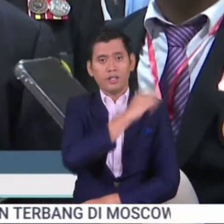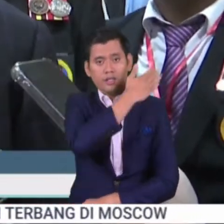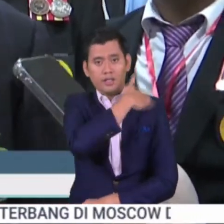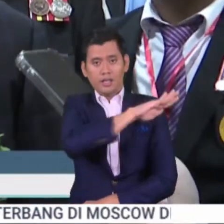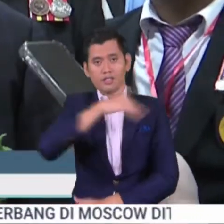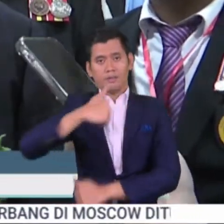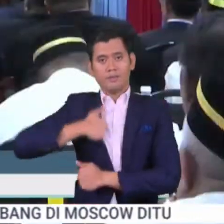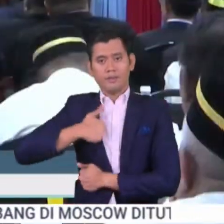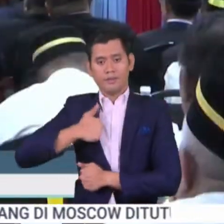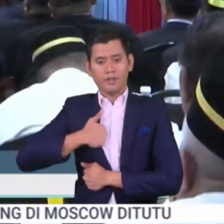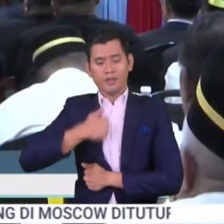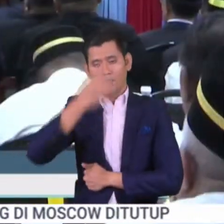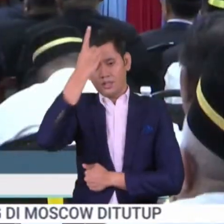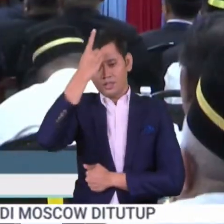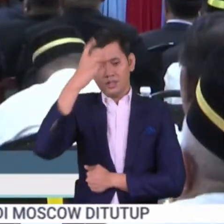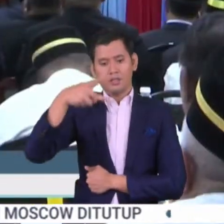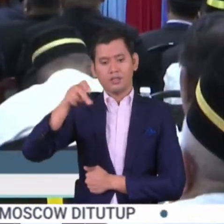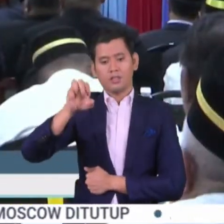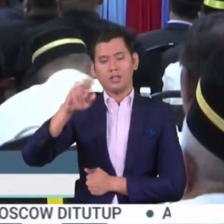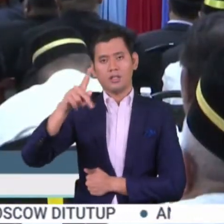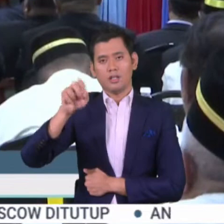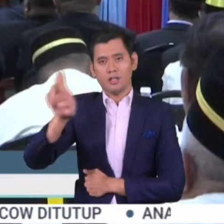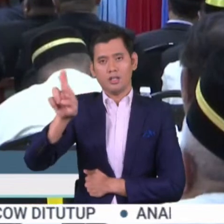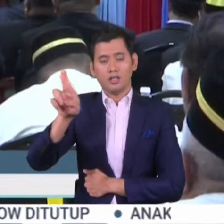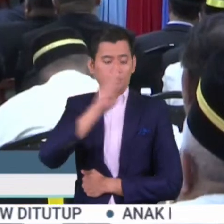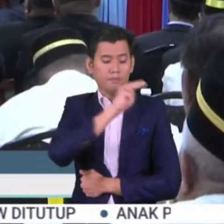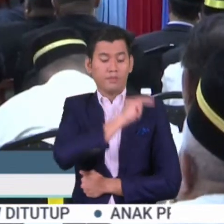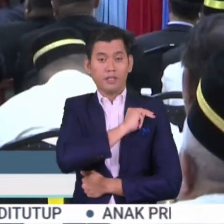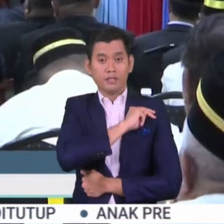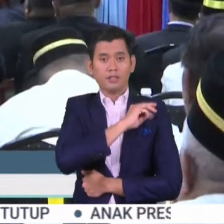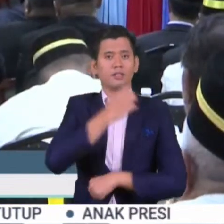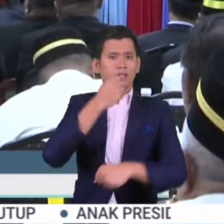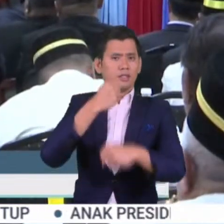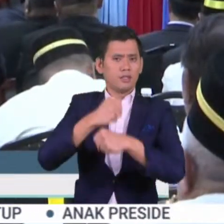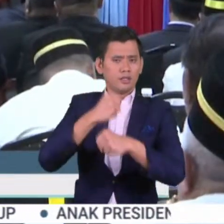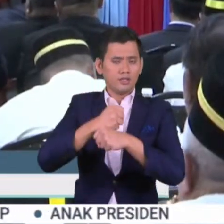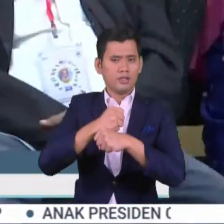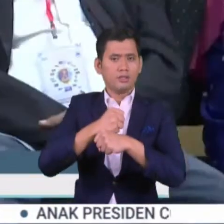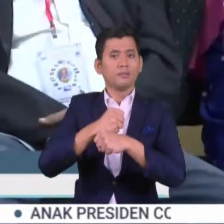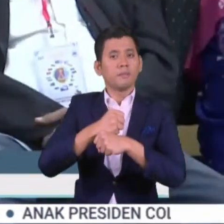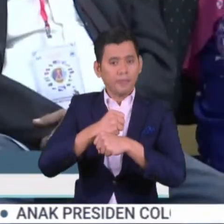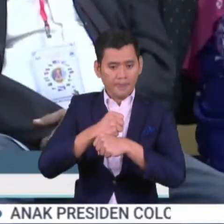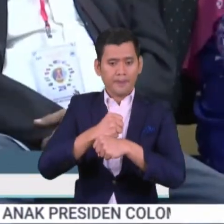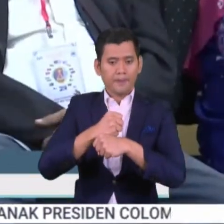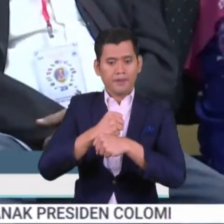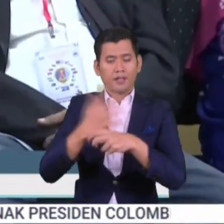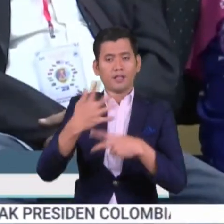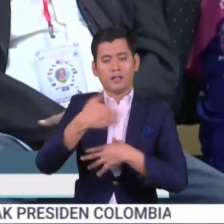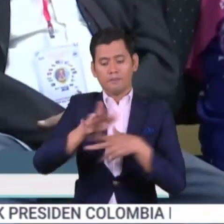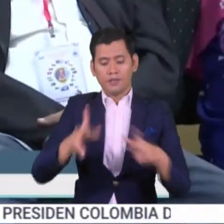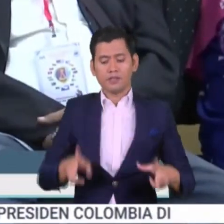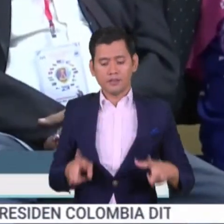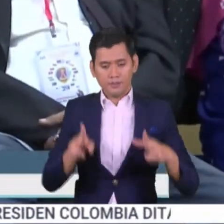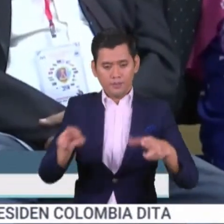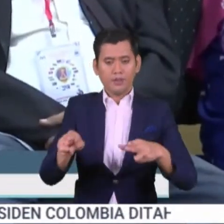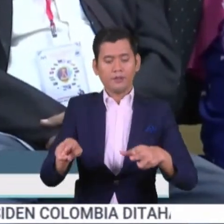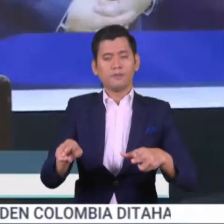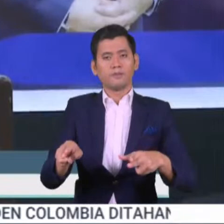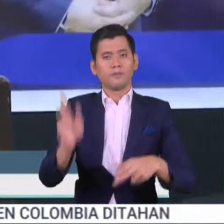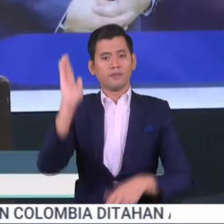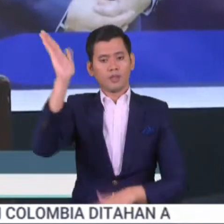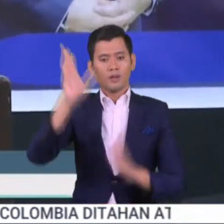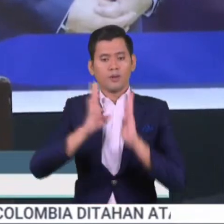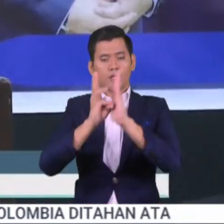veteran. Datuk Syahilmi yang juga Menteri Kerja Raya berkata demikian kepada media selepas merasmikan persidangan